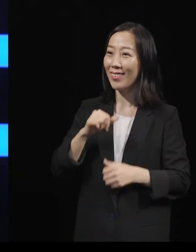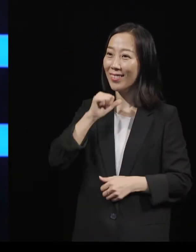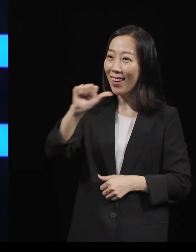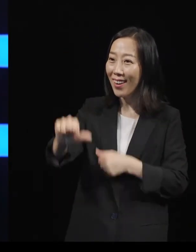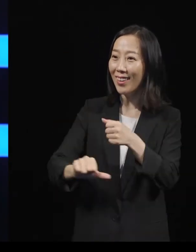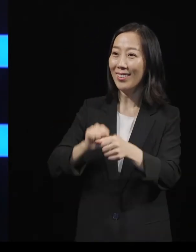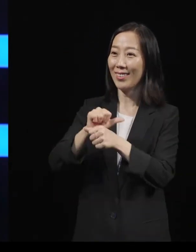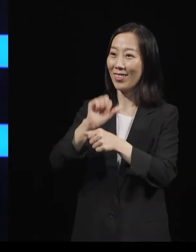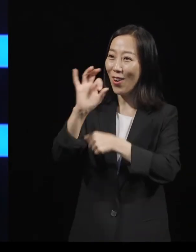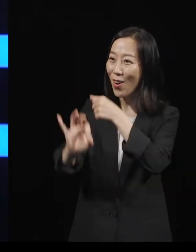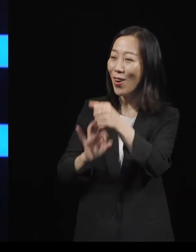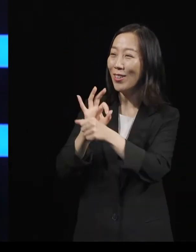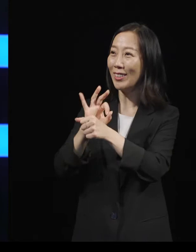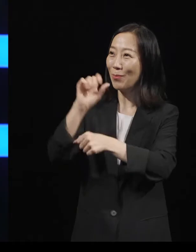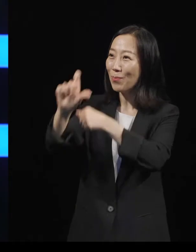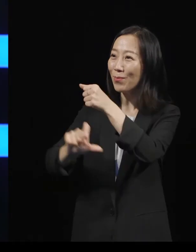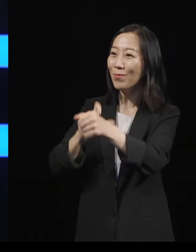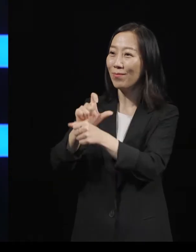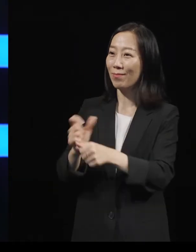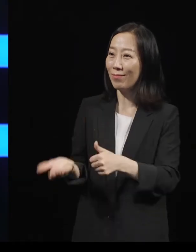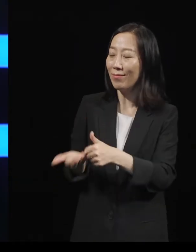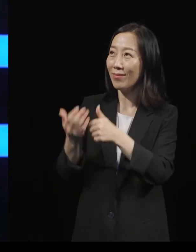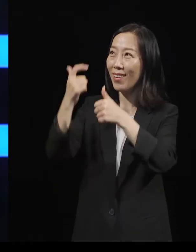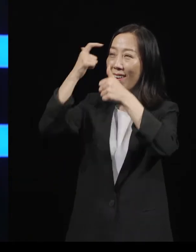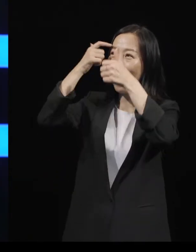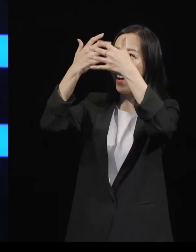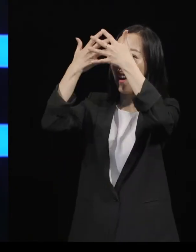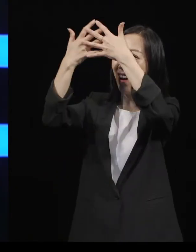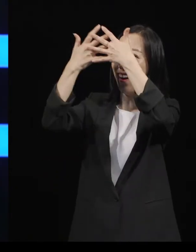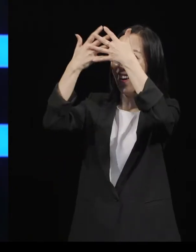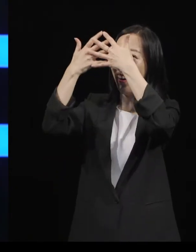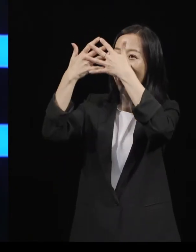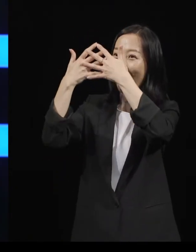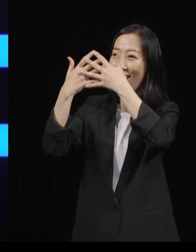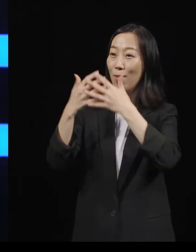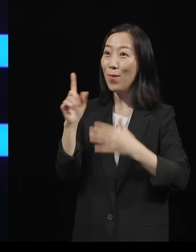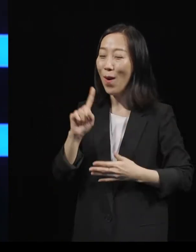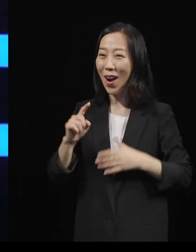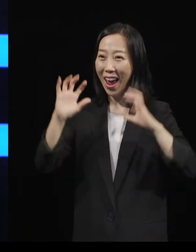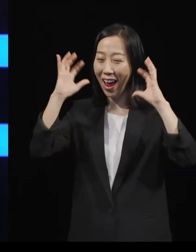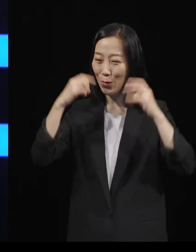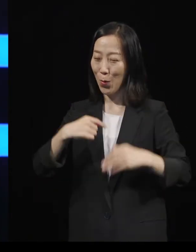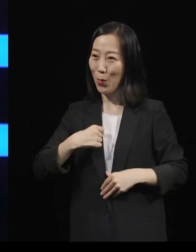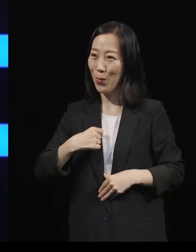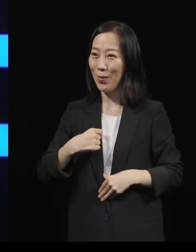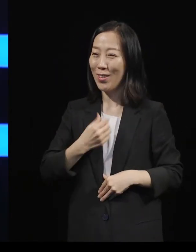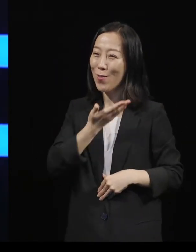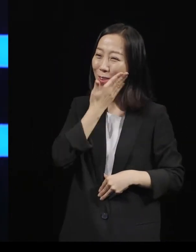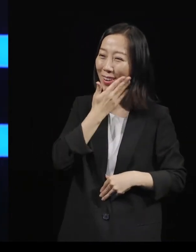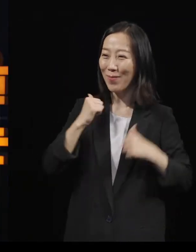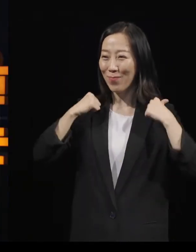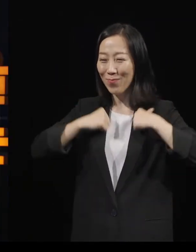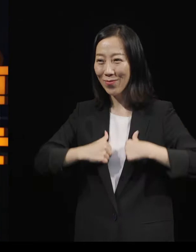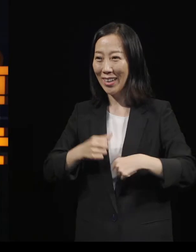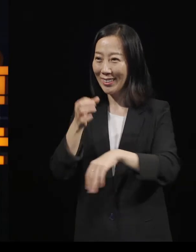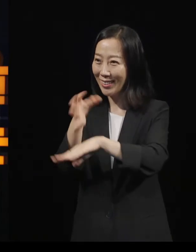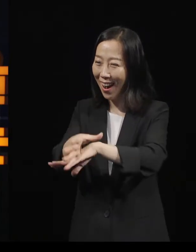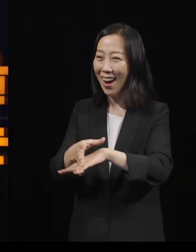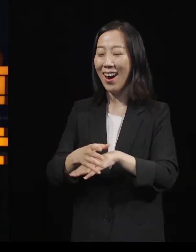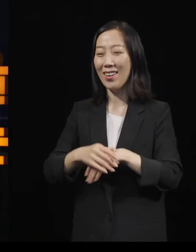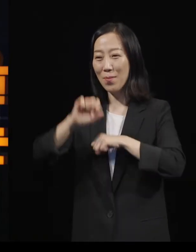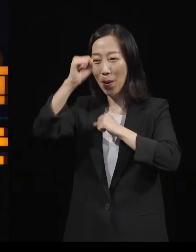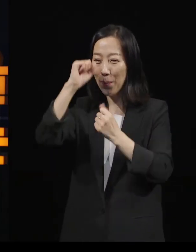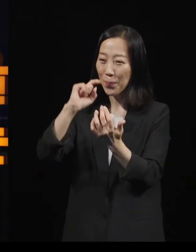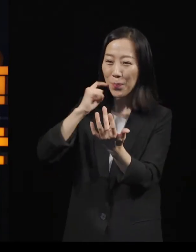뒤, 15년 뒤를 상상을 하곤 합니다. 그리고 우리 아이가 입을 옷, 신을 신발, 탈 유모차